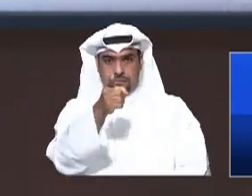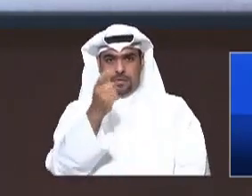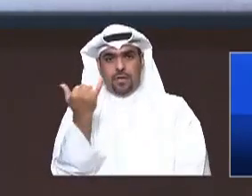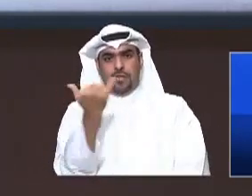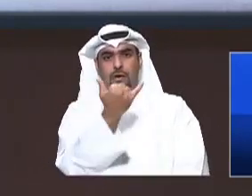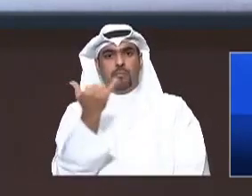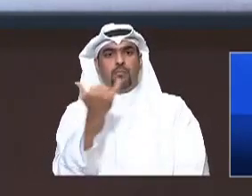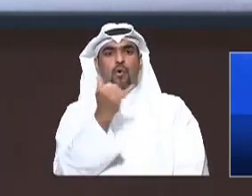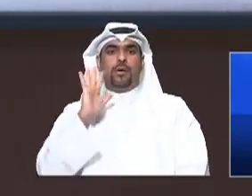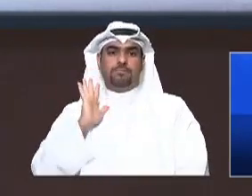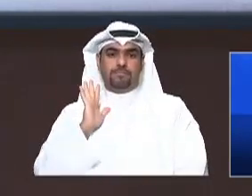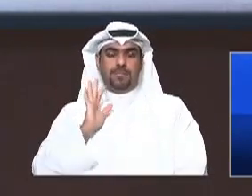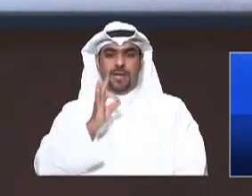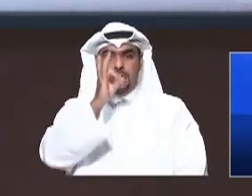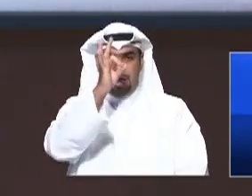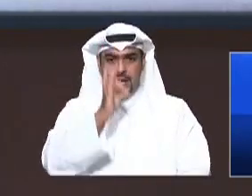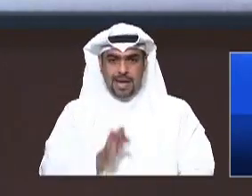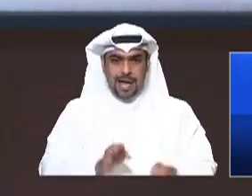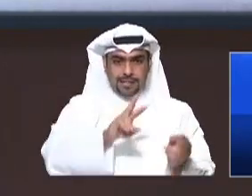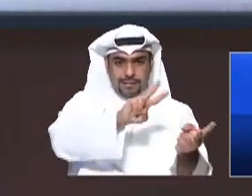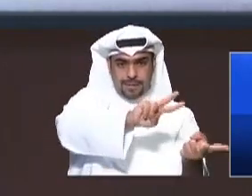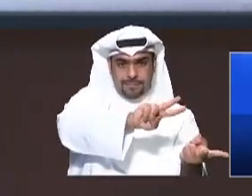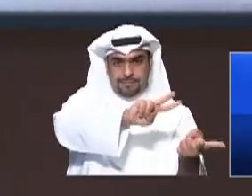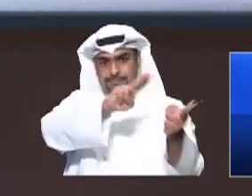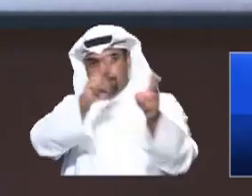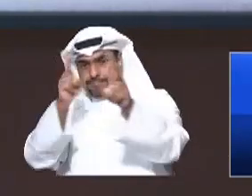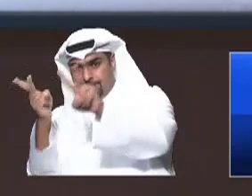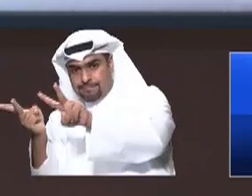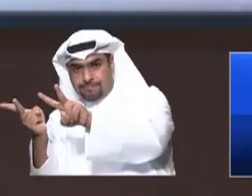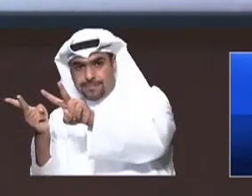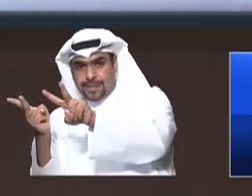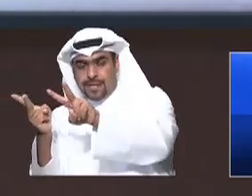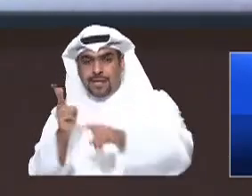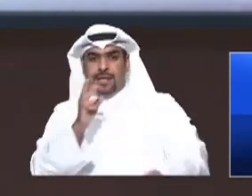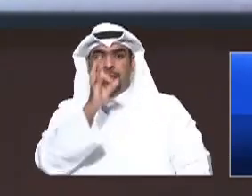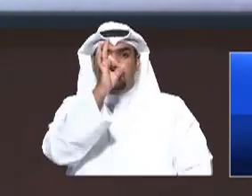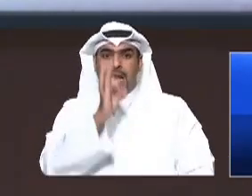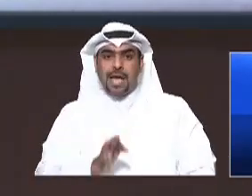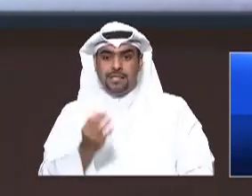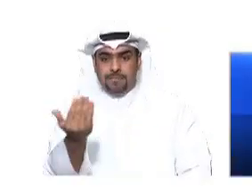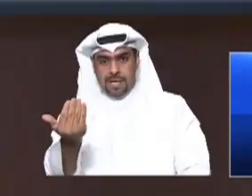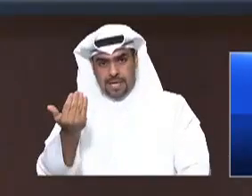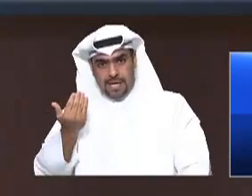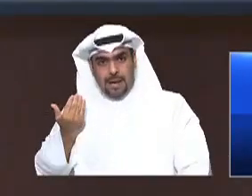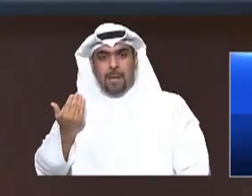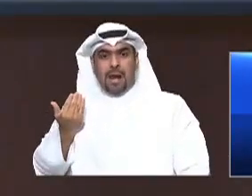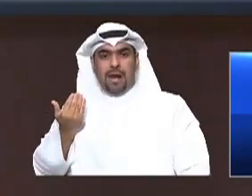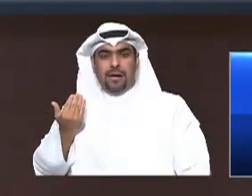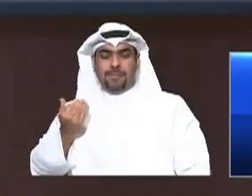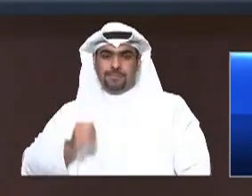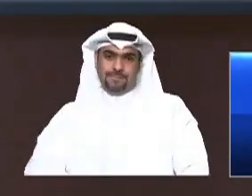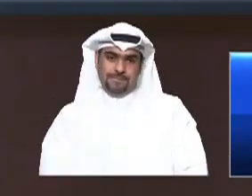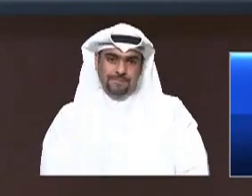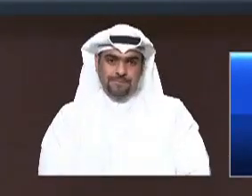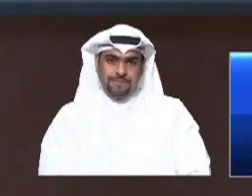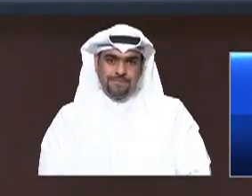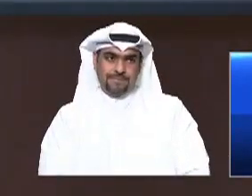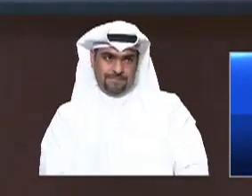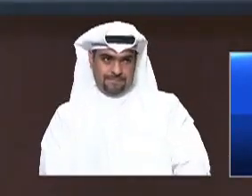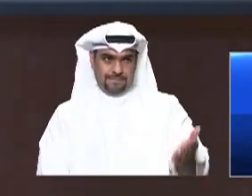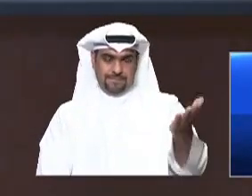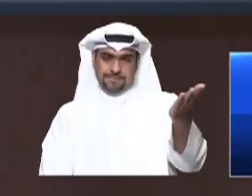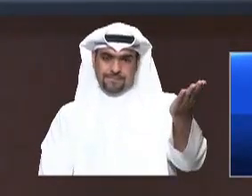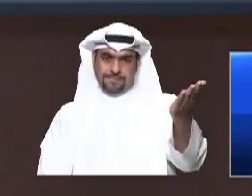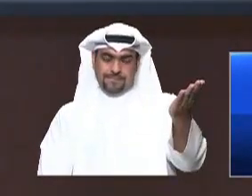الموضوع، فنقله أو تحريكه أو إبقاءه يجب يكون مبني على دراسة جاية من الجهاز التنفيذي. وأيضا صادق المجلس